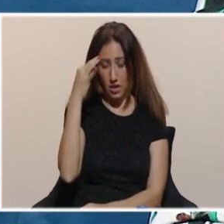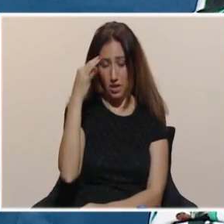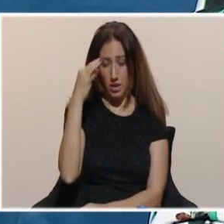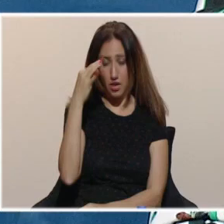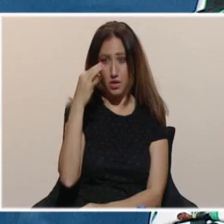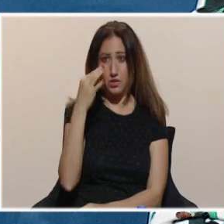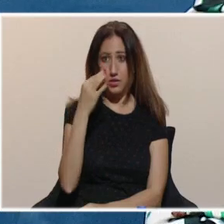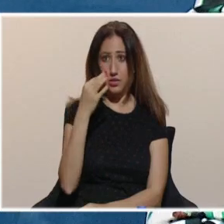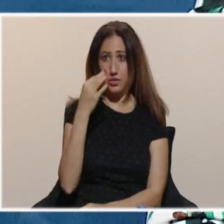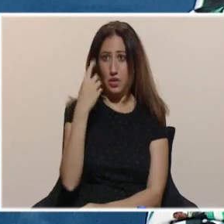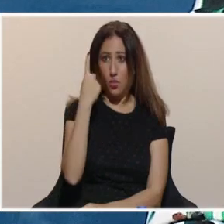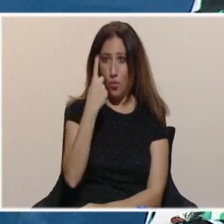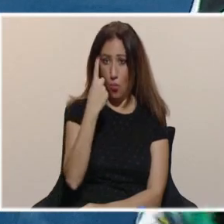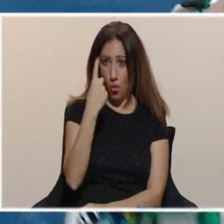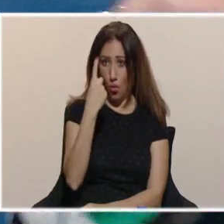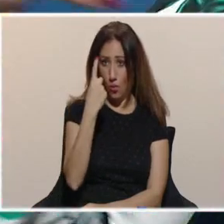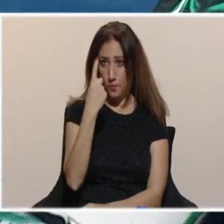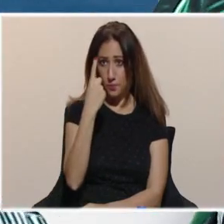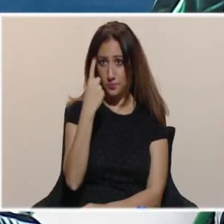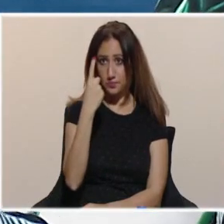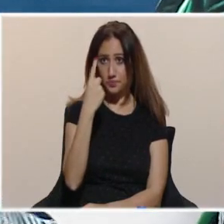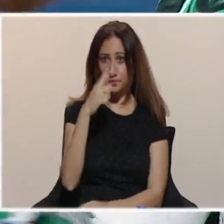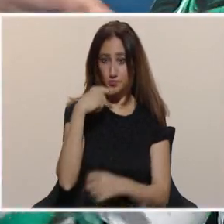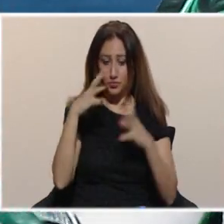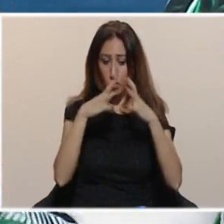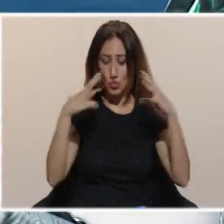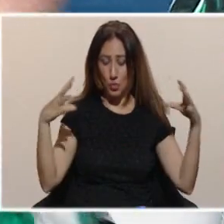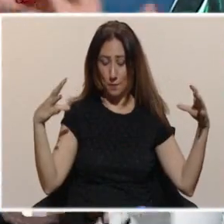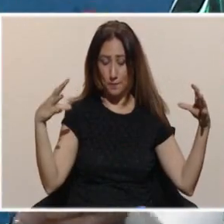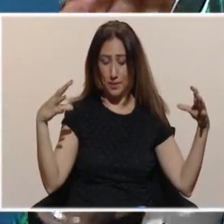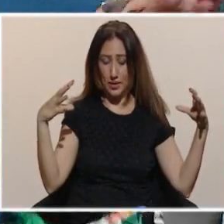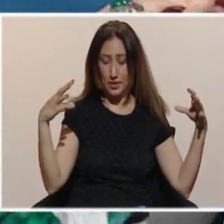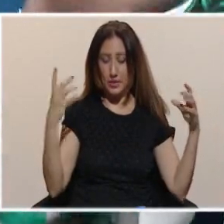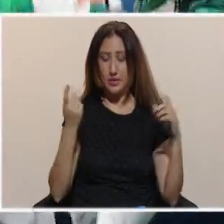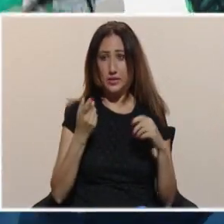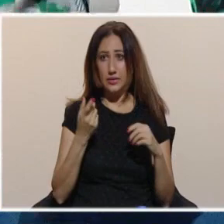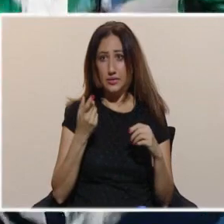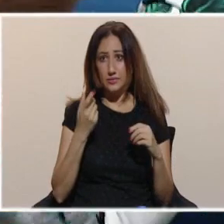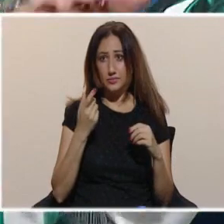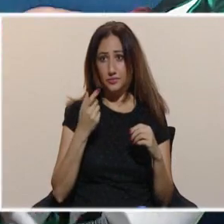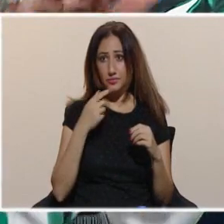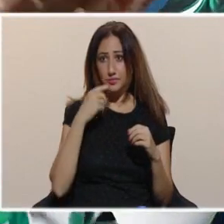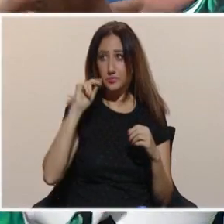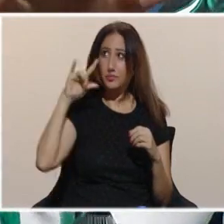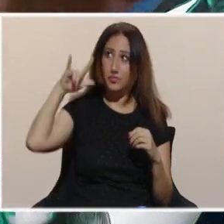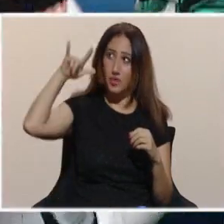العملية الاولانية، وهي عبارة عن تشامبر كأنك طالع في طيارة، عارف طيارة لما